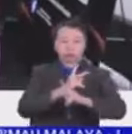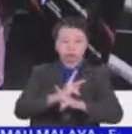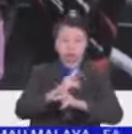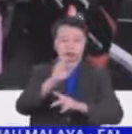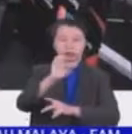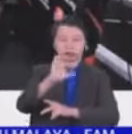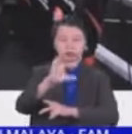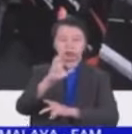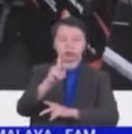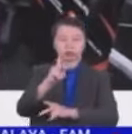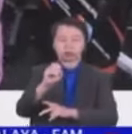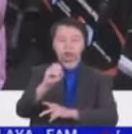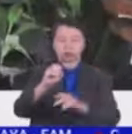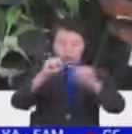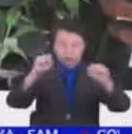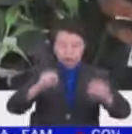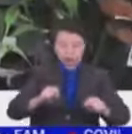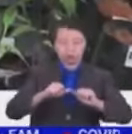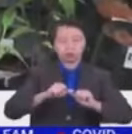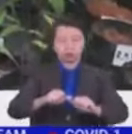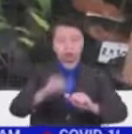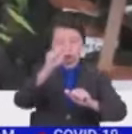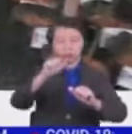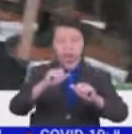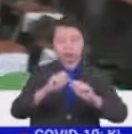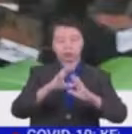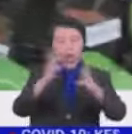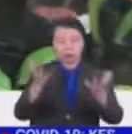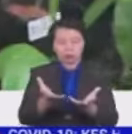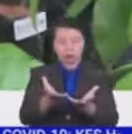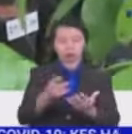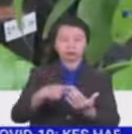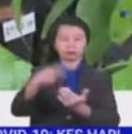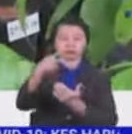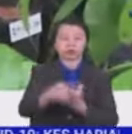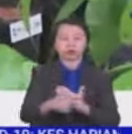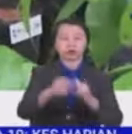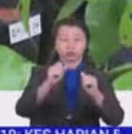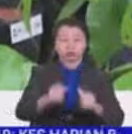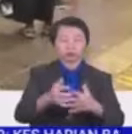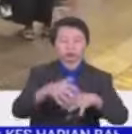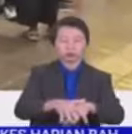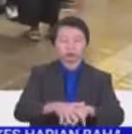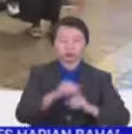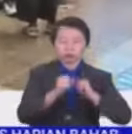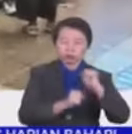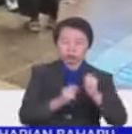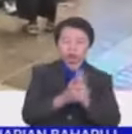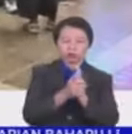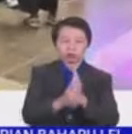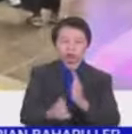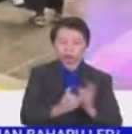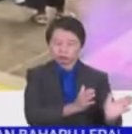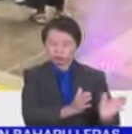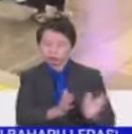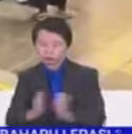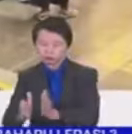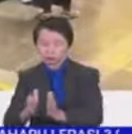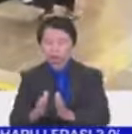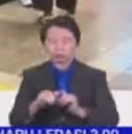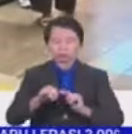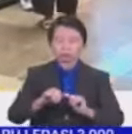memulihkan ekosistem dan memastikan kelestarian alam. Program juga dapat memupuk nilai dan kemahiran